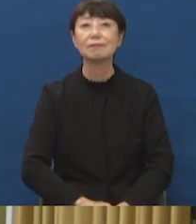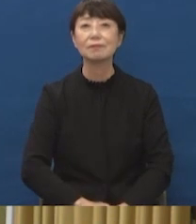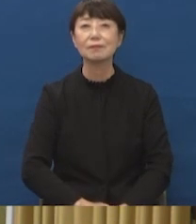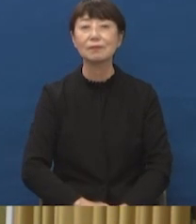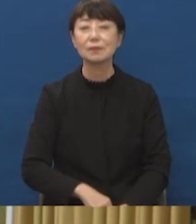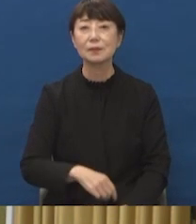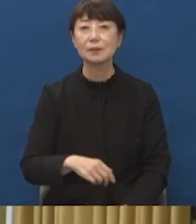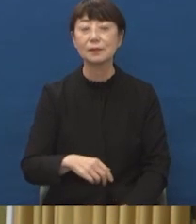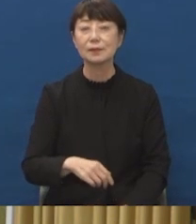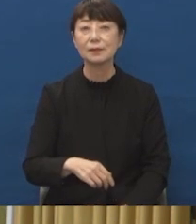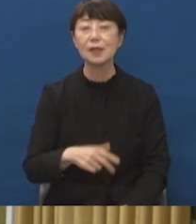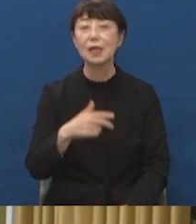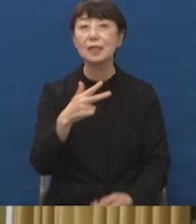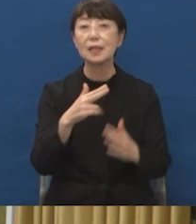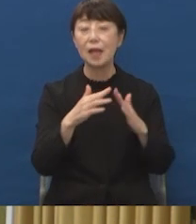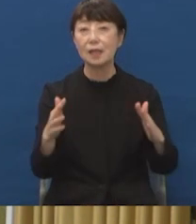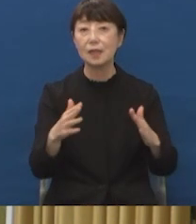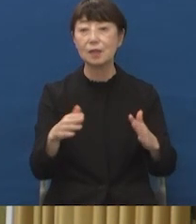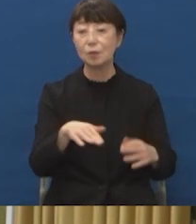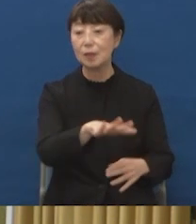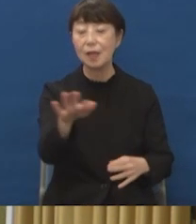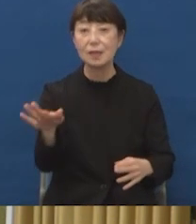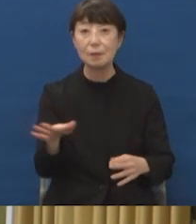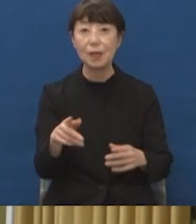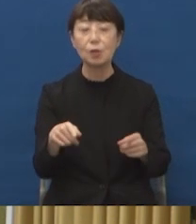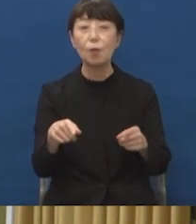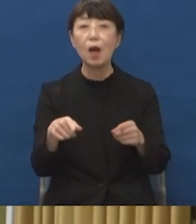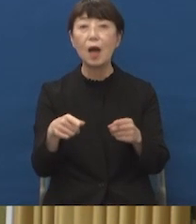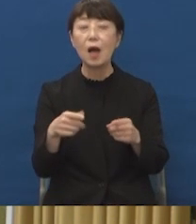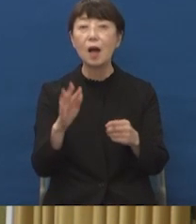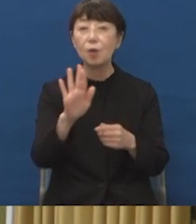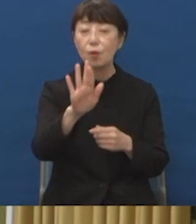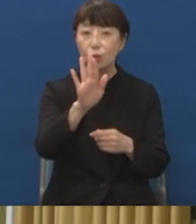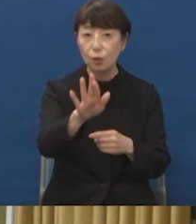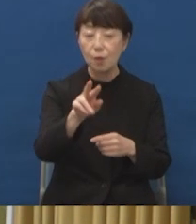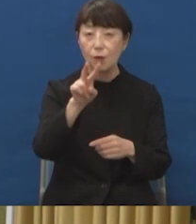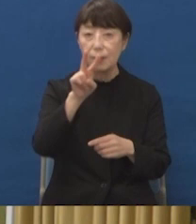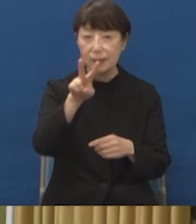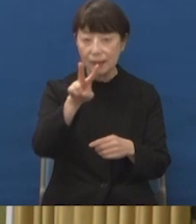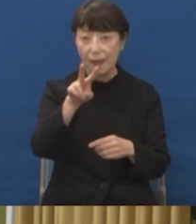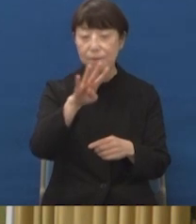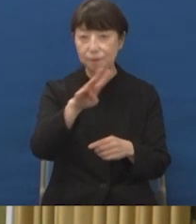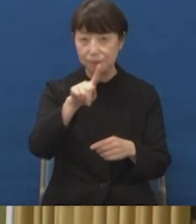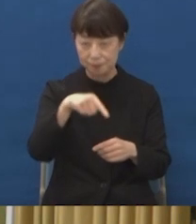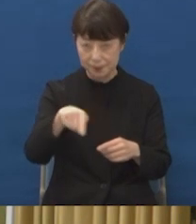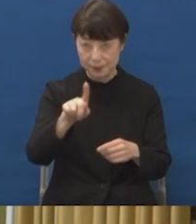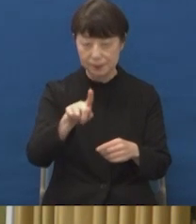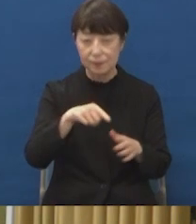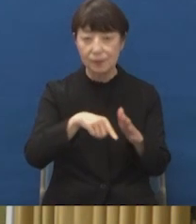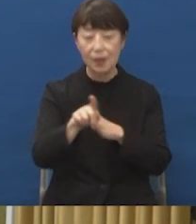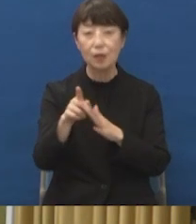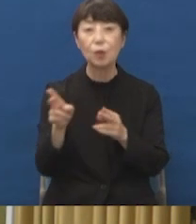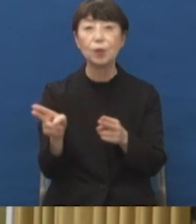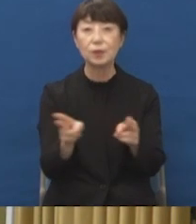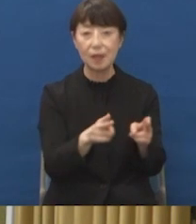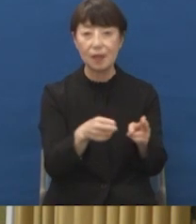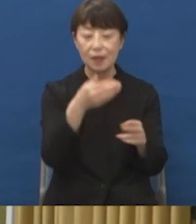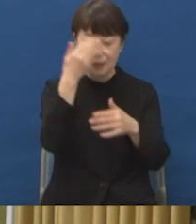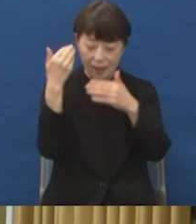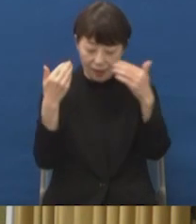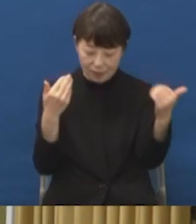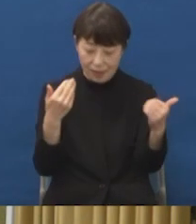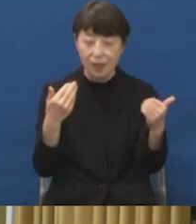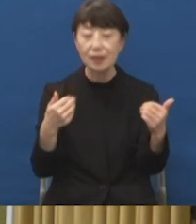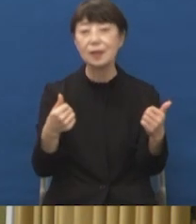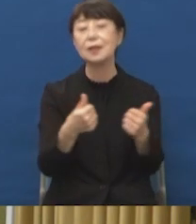会の先生方とは今後とも二元代表制の下で丁寧に議論対